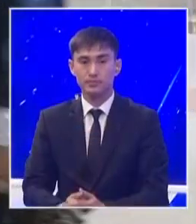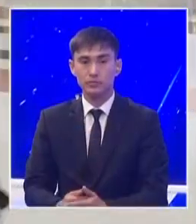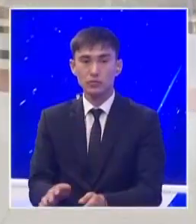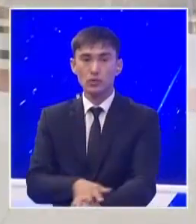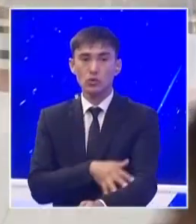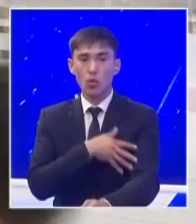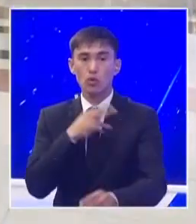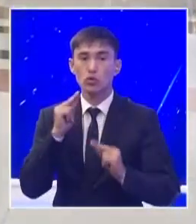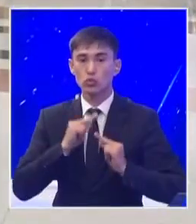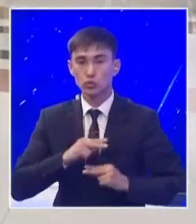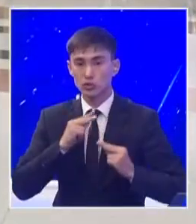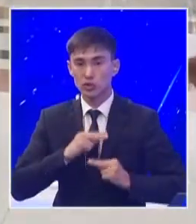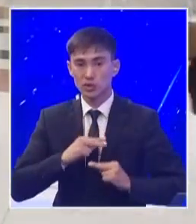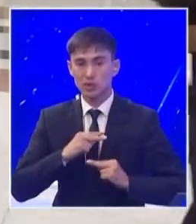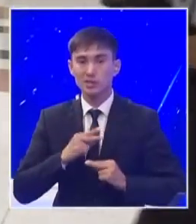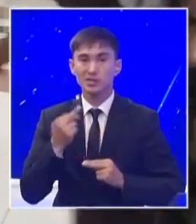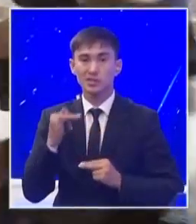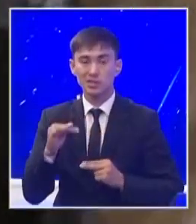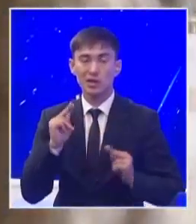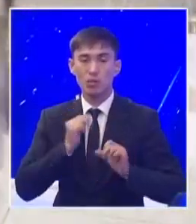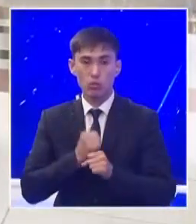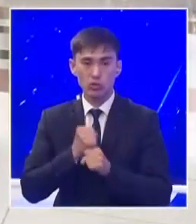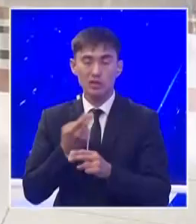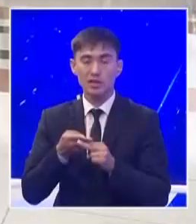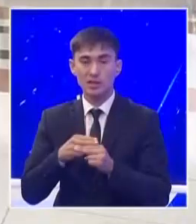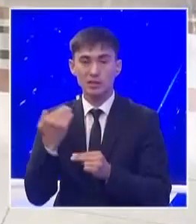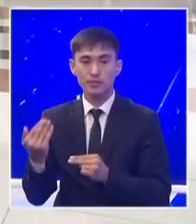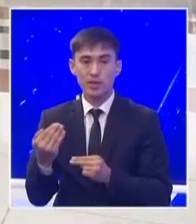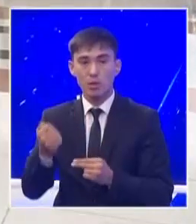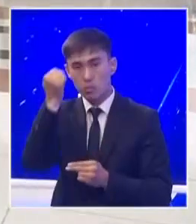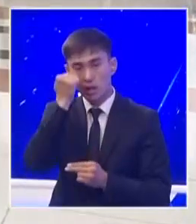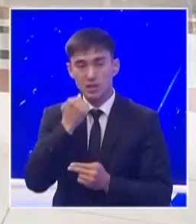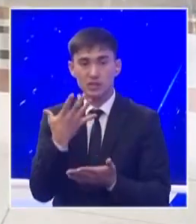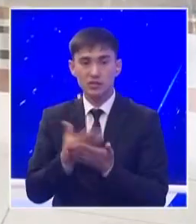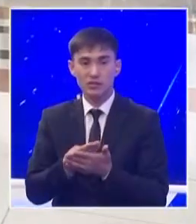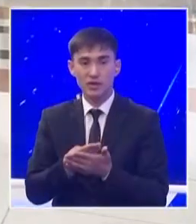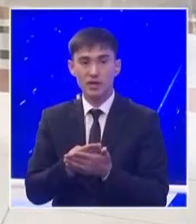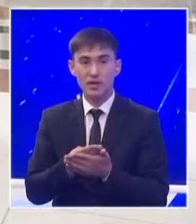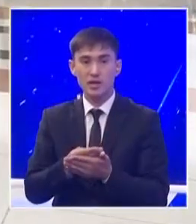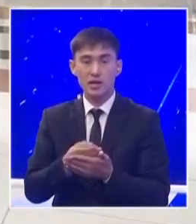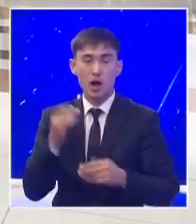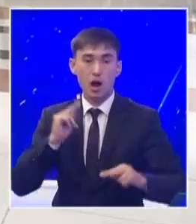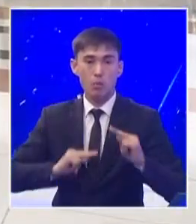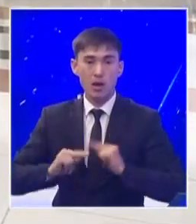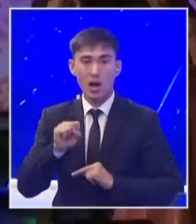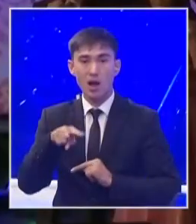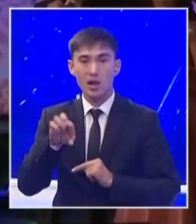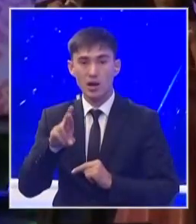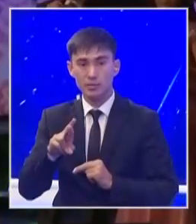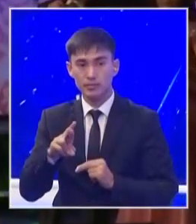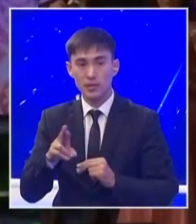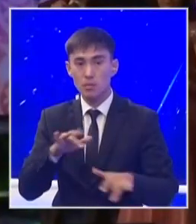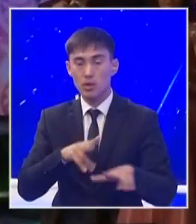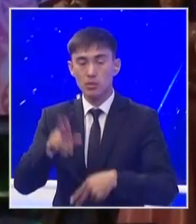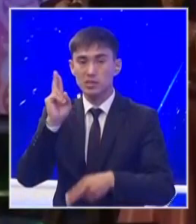долго трудилась и работала над этим. И я благодарна своей Апай, Алие Апай.